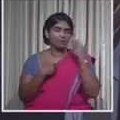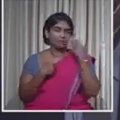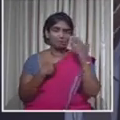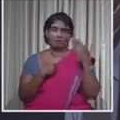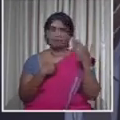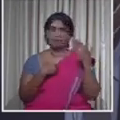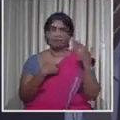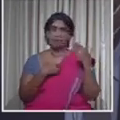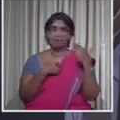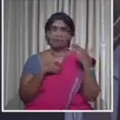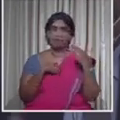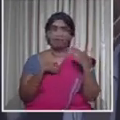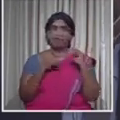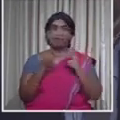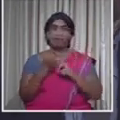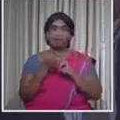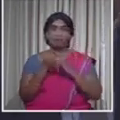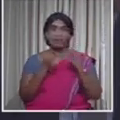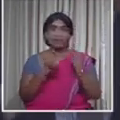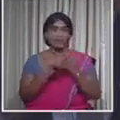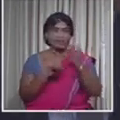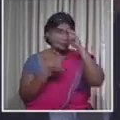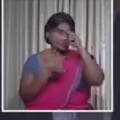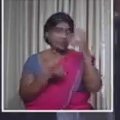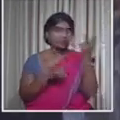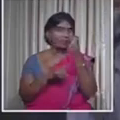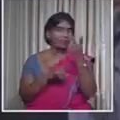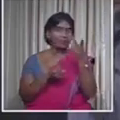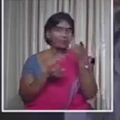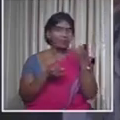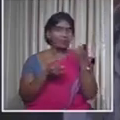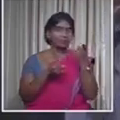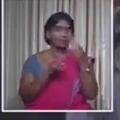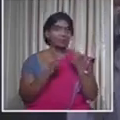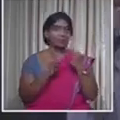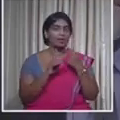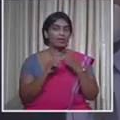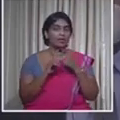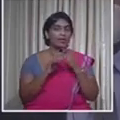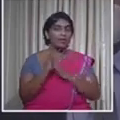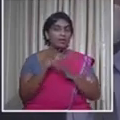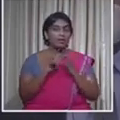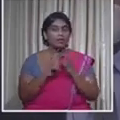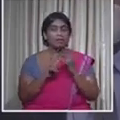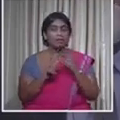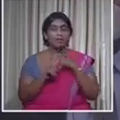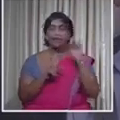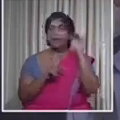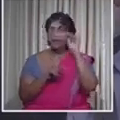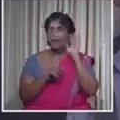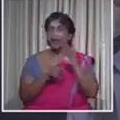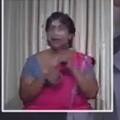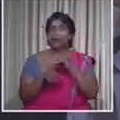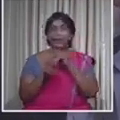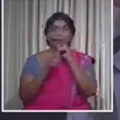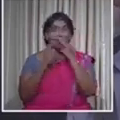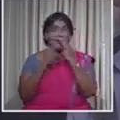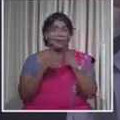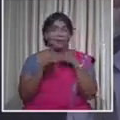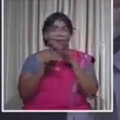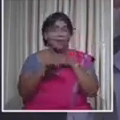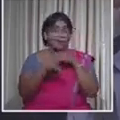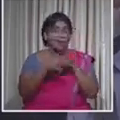සුදේව මහත්තයයි කිංස්ලි මහත්තයයි හරියට කරන්නේ ගරු එරාන් මැතුමනි අර අපි අහලා තිනවා ලේනෙක්